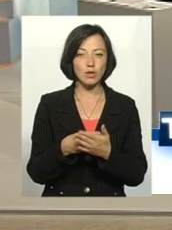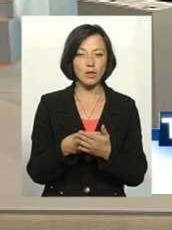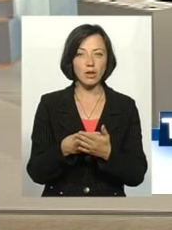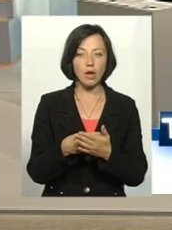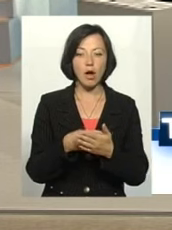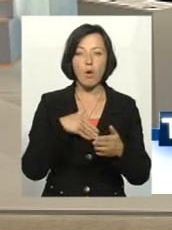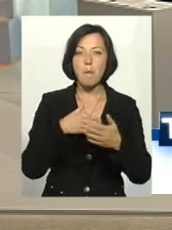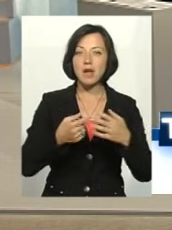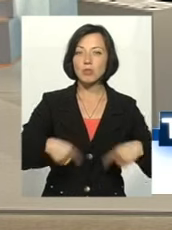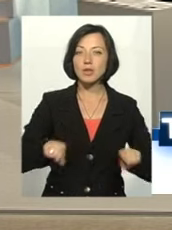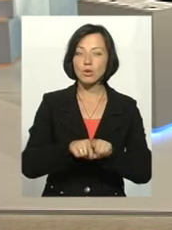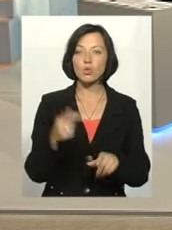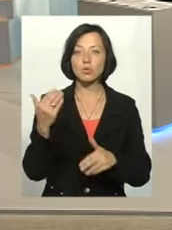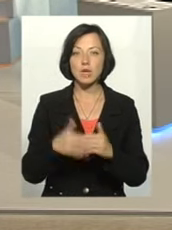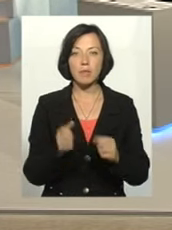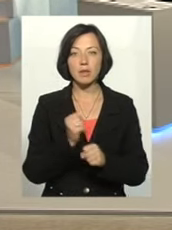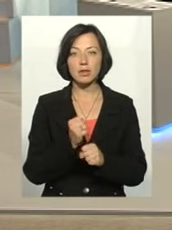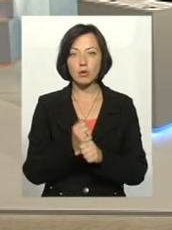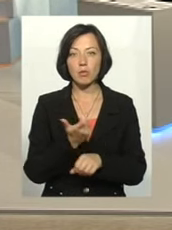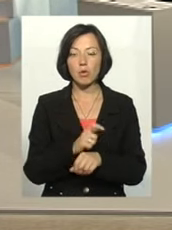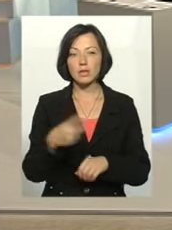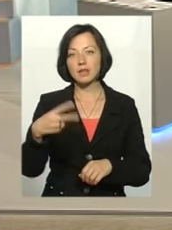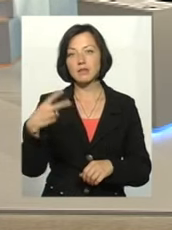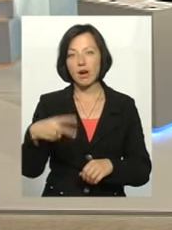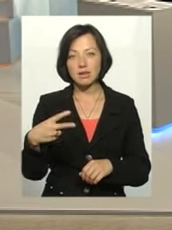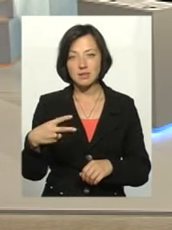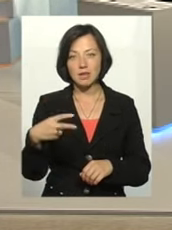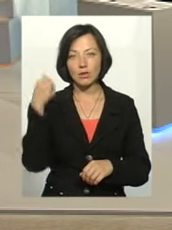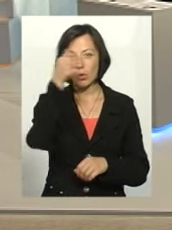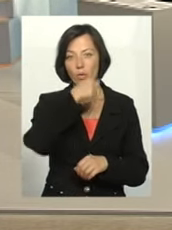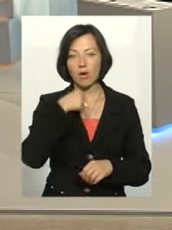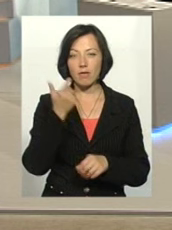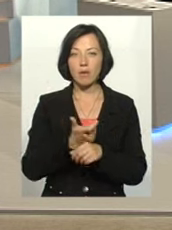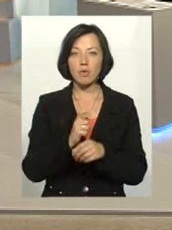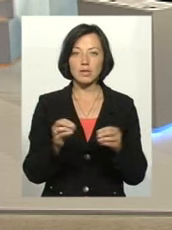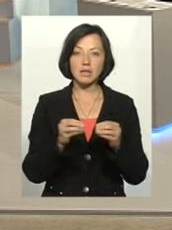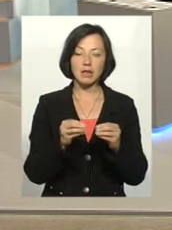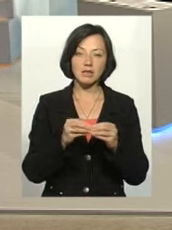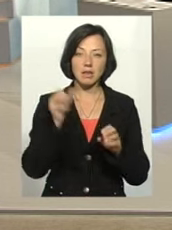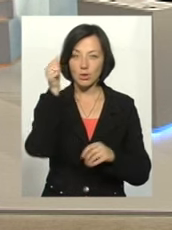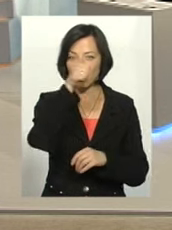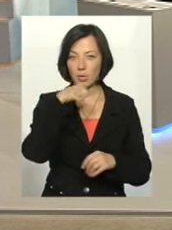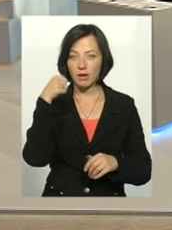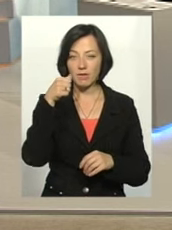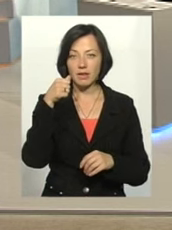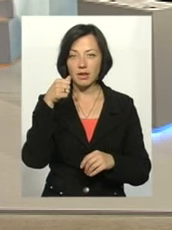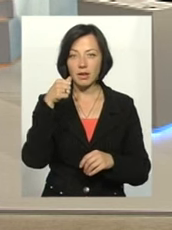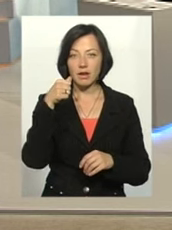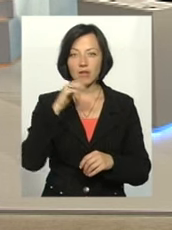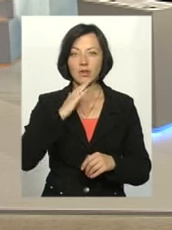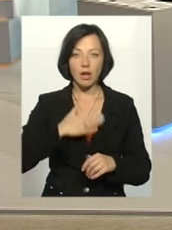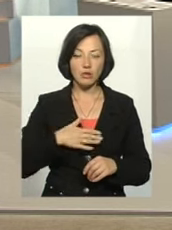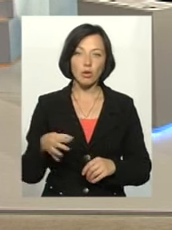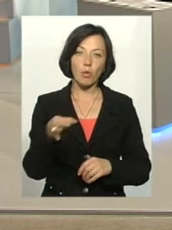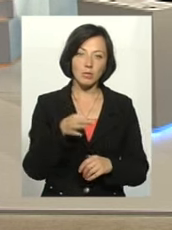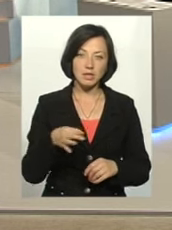громадським організаціям, які вже працюють понад 20 років, понад 10 років в нашій